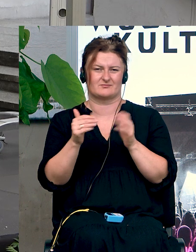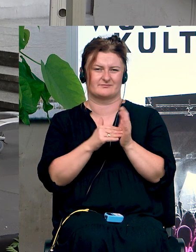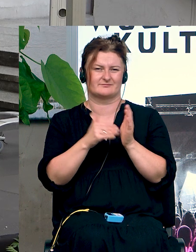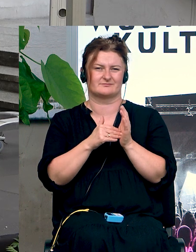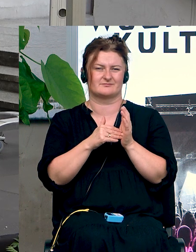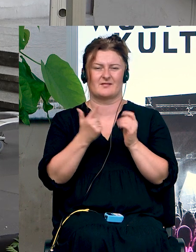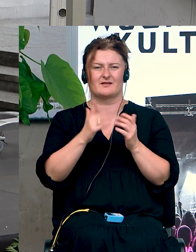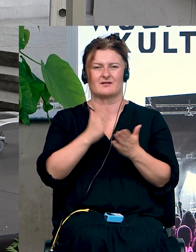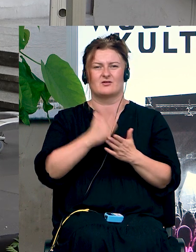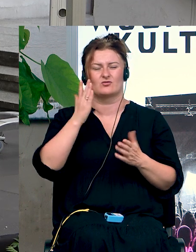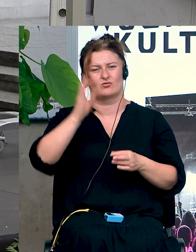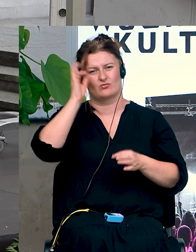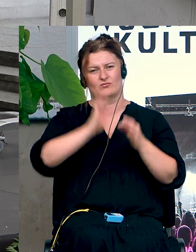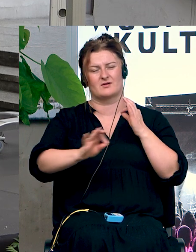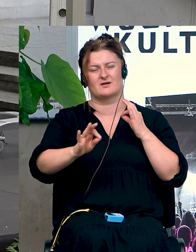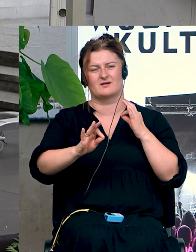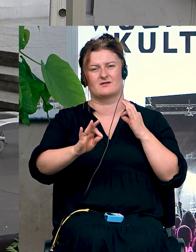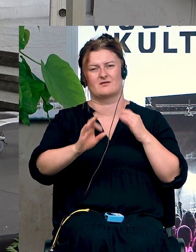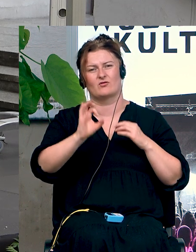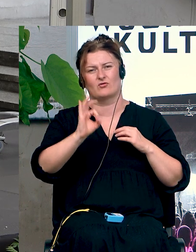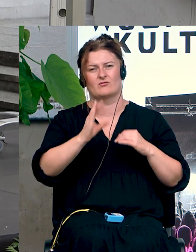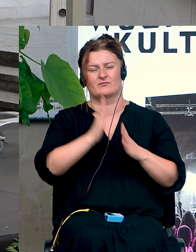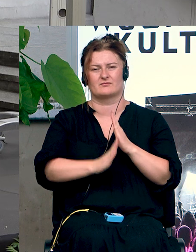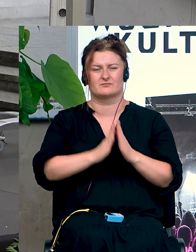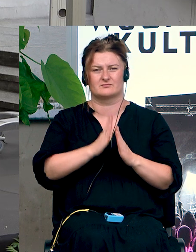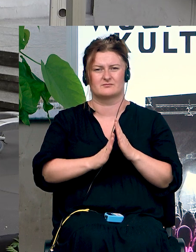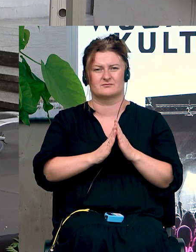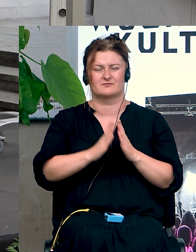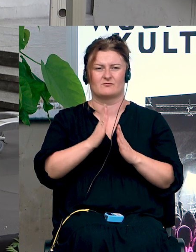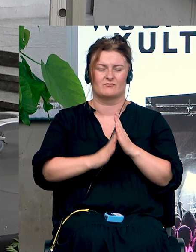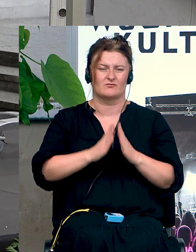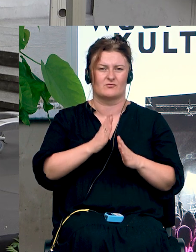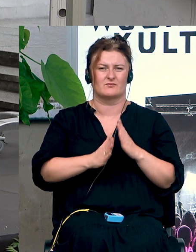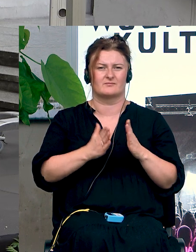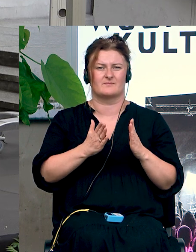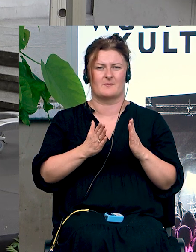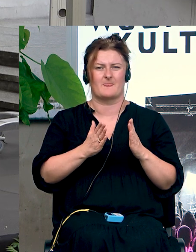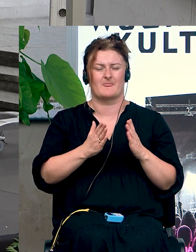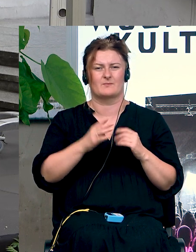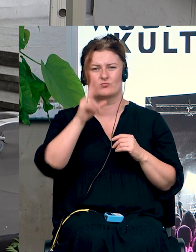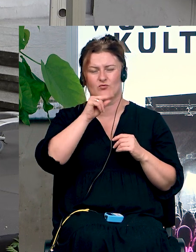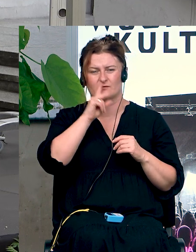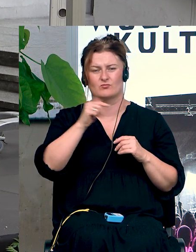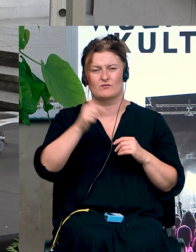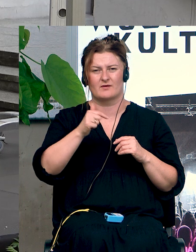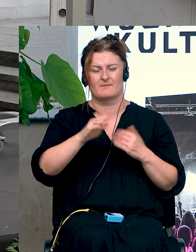говорити з дітьми лише і тільки про війну. Про війну, безумовно, говорити мусимо. Але також поза війною діти мають пам'ятати, знати і бачити, що є ще